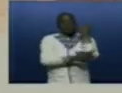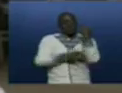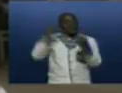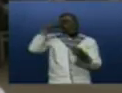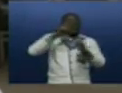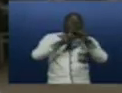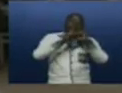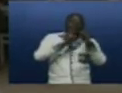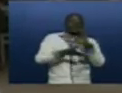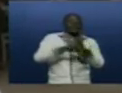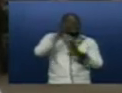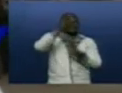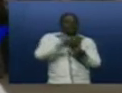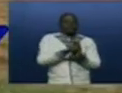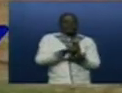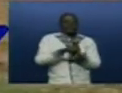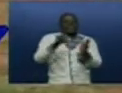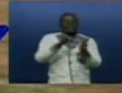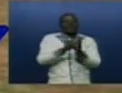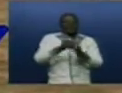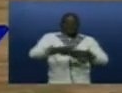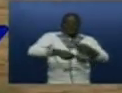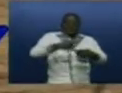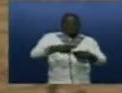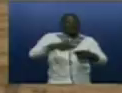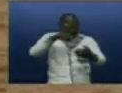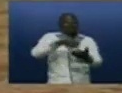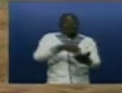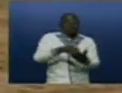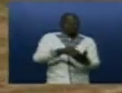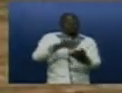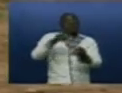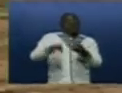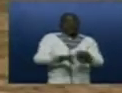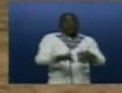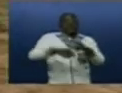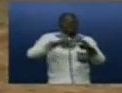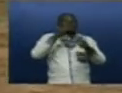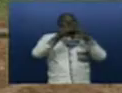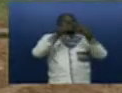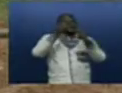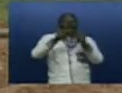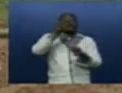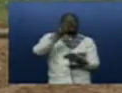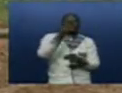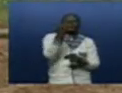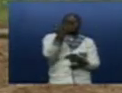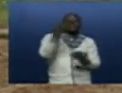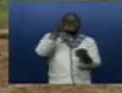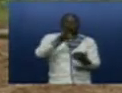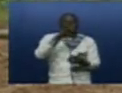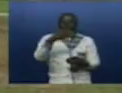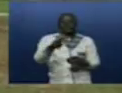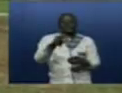développement. On va donc rehausser au niveau de la digue de 25 cm, ce qui va permettre de